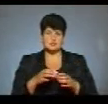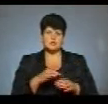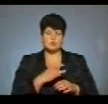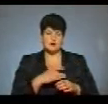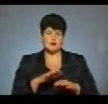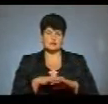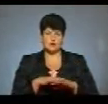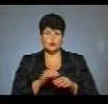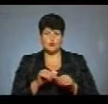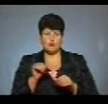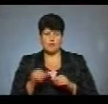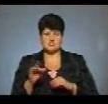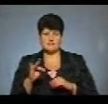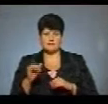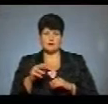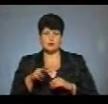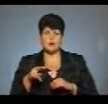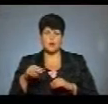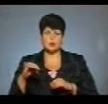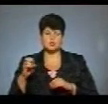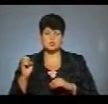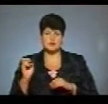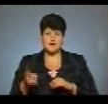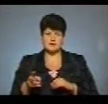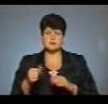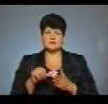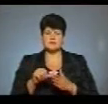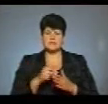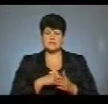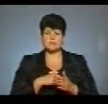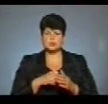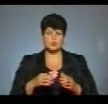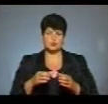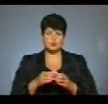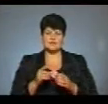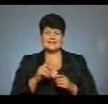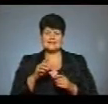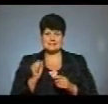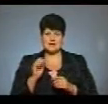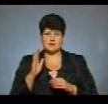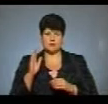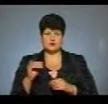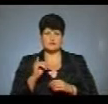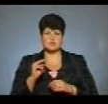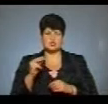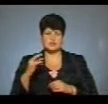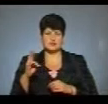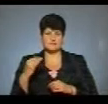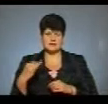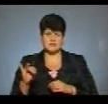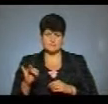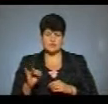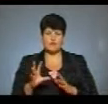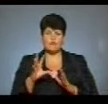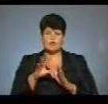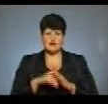народу», позафракційний Микола Люшняк та представник депутатської групи «За майбутнє» Іван Чайківський. Впровадження стягнень